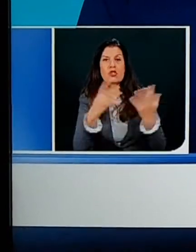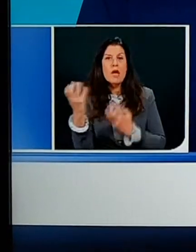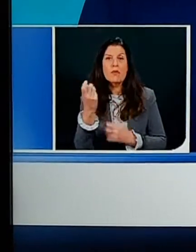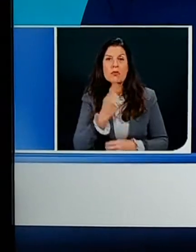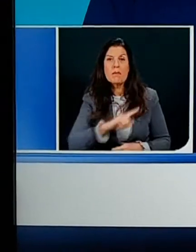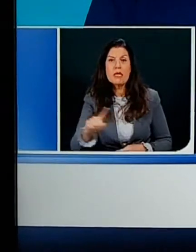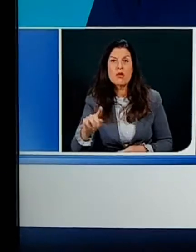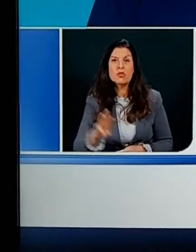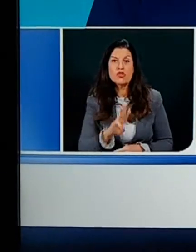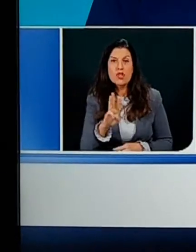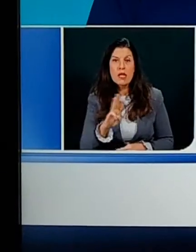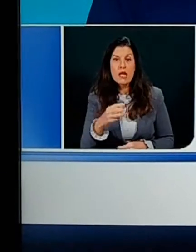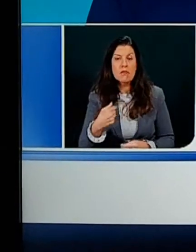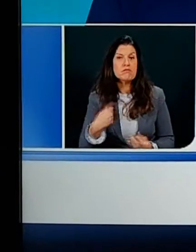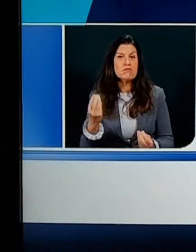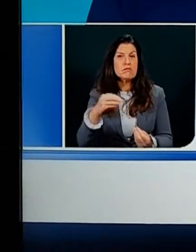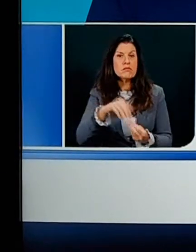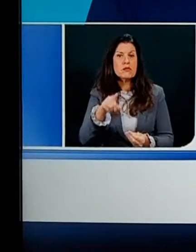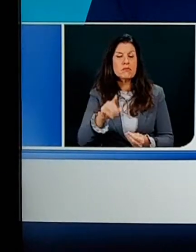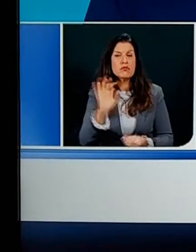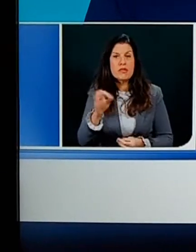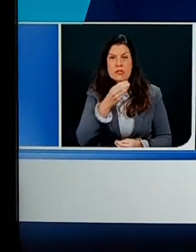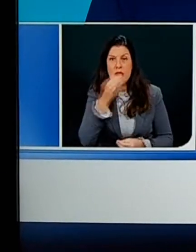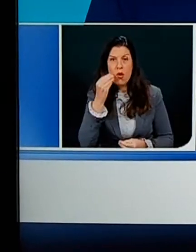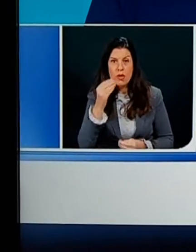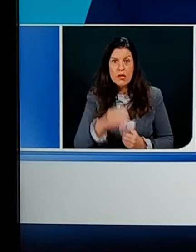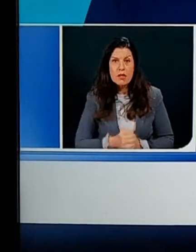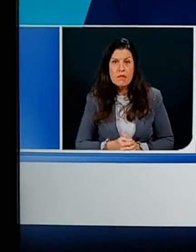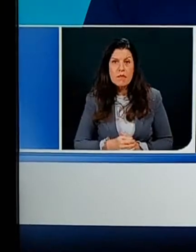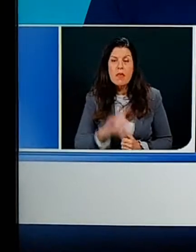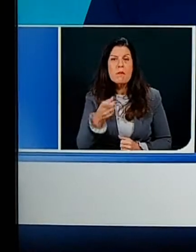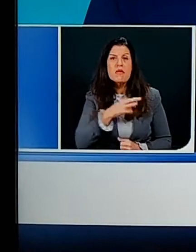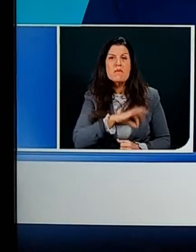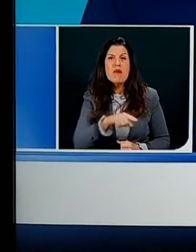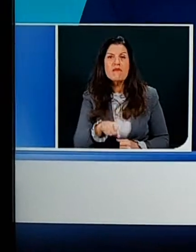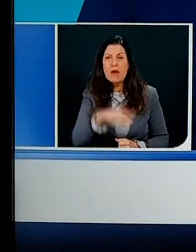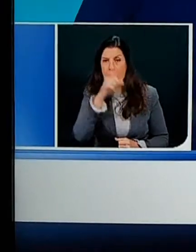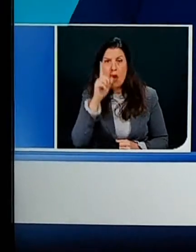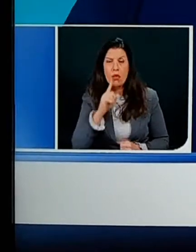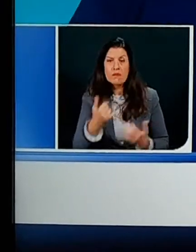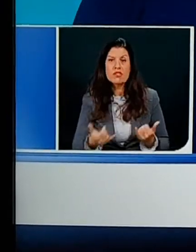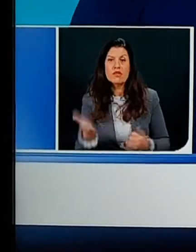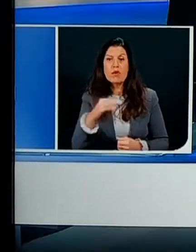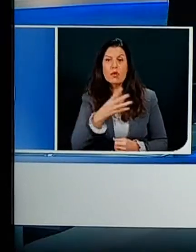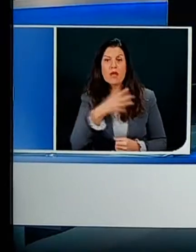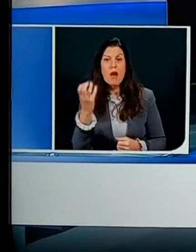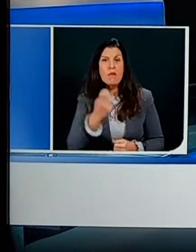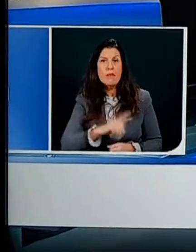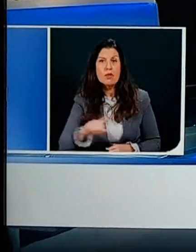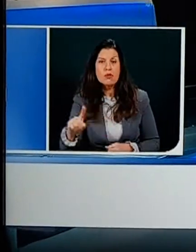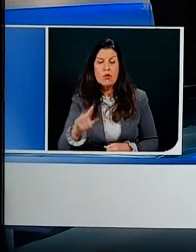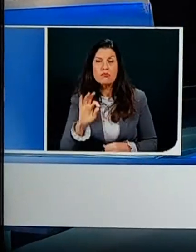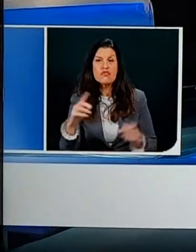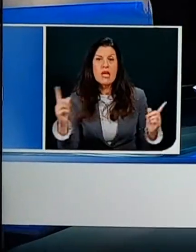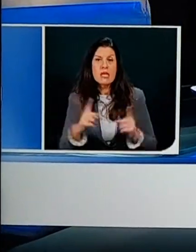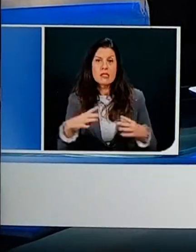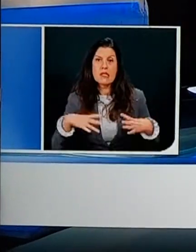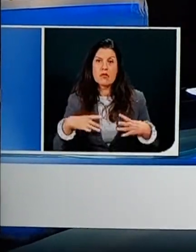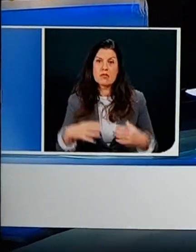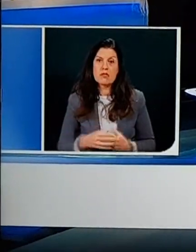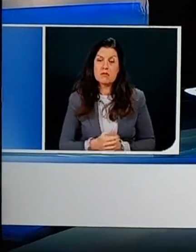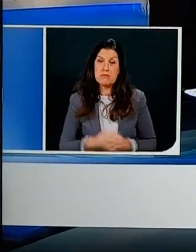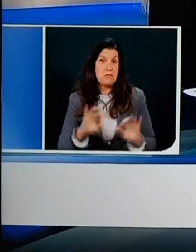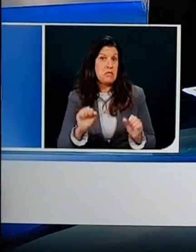900 מיליון שקל תוספתי על הצהרונים. זה כסף שהולך לכיס של ההורים. ועכשיו עוד 400 מיליון שקל לחופשות. אם הכל כל כך טוב, אני שואל